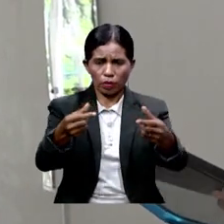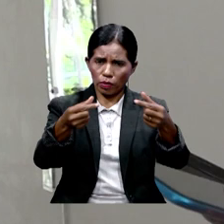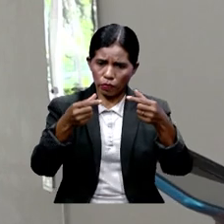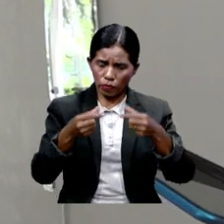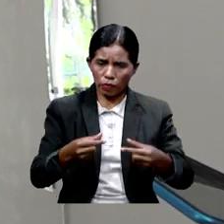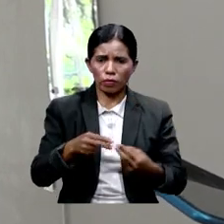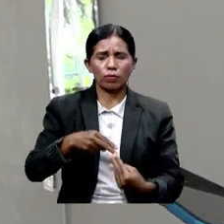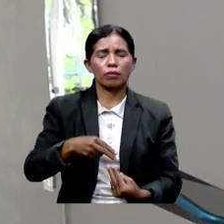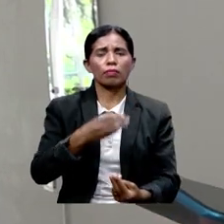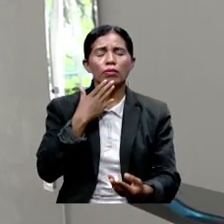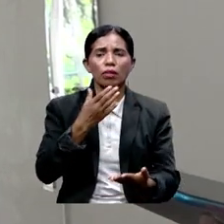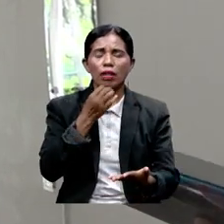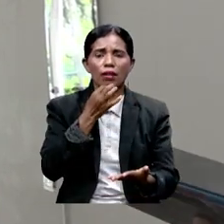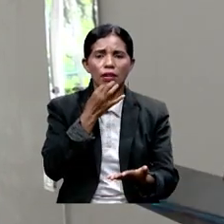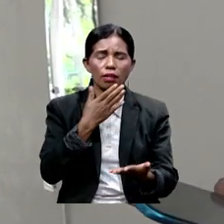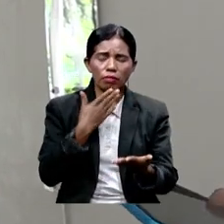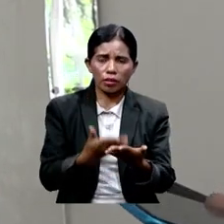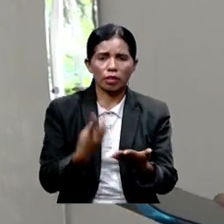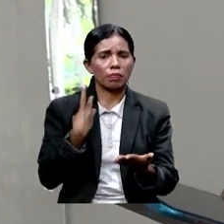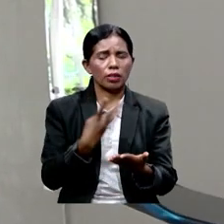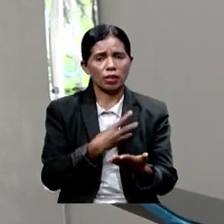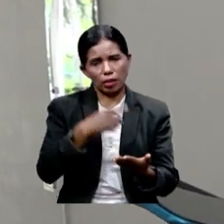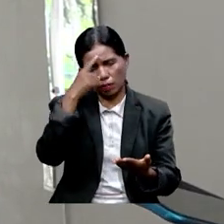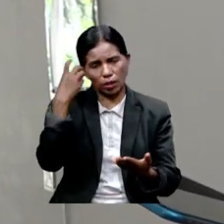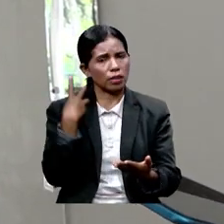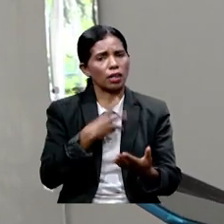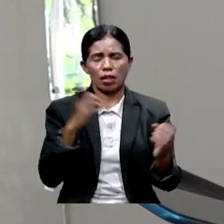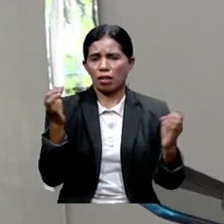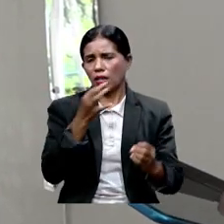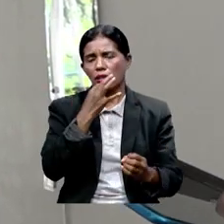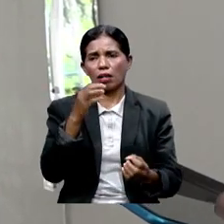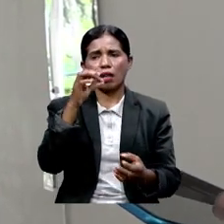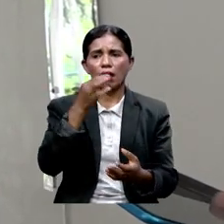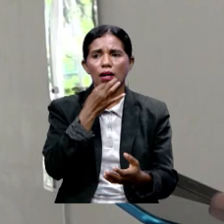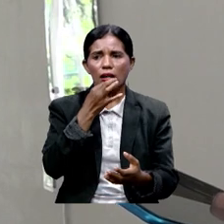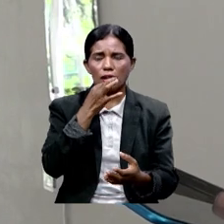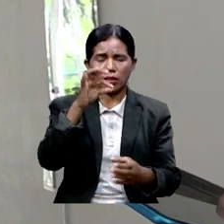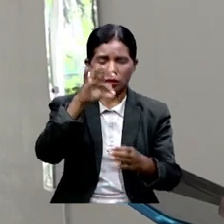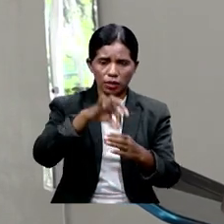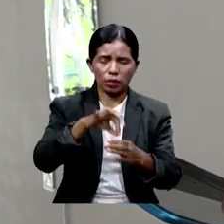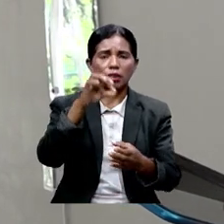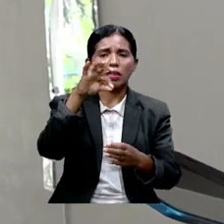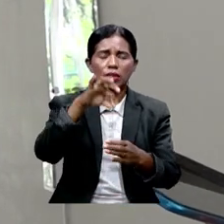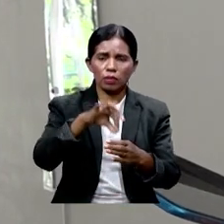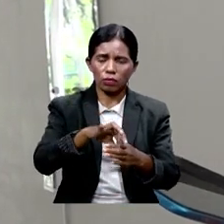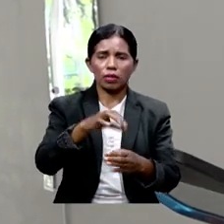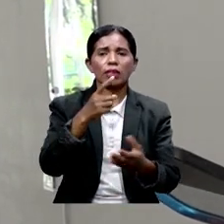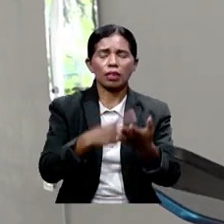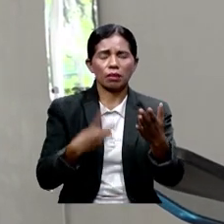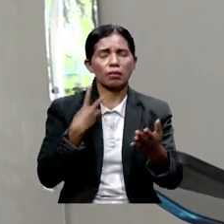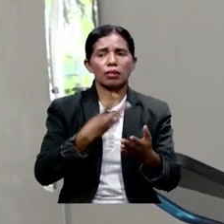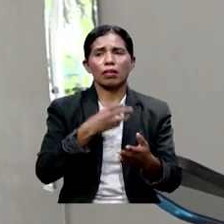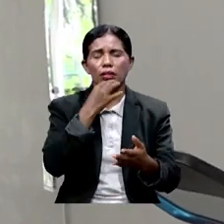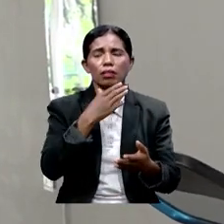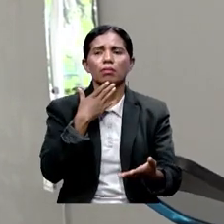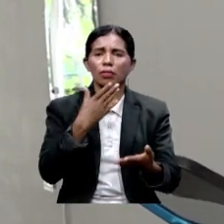nutritivo, mai bita laha tamane politik mane. Han saida makita kuda saida mai tahan. I tenke autosuficiente